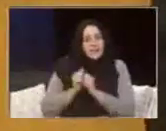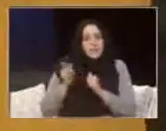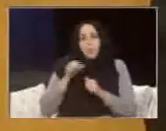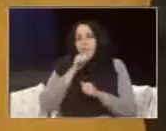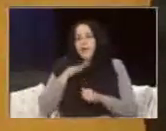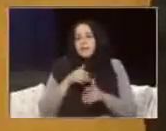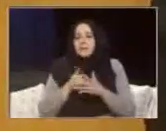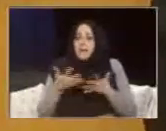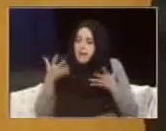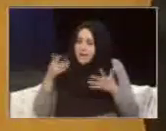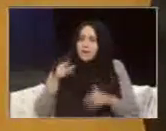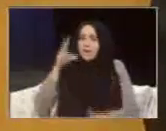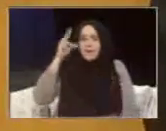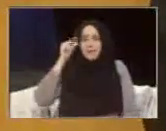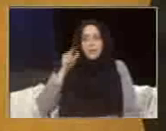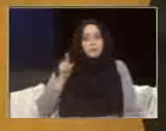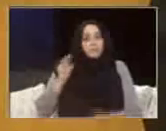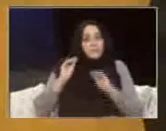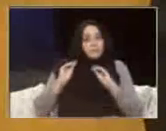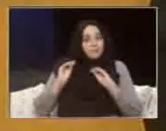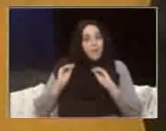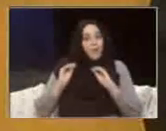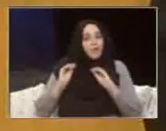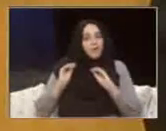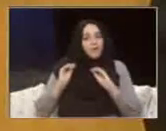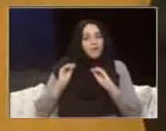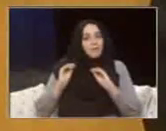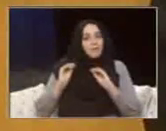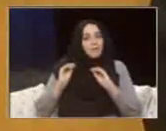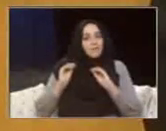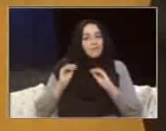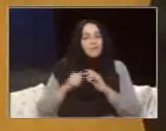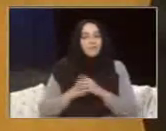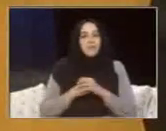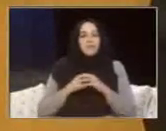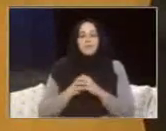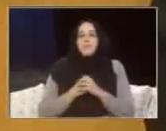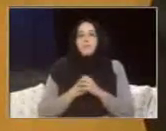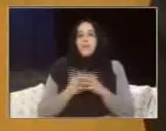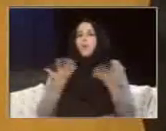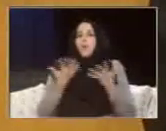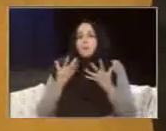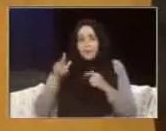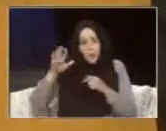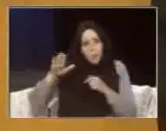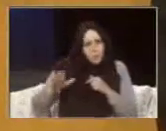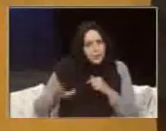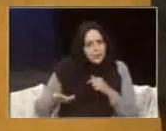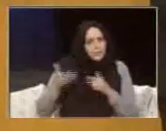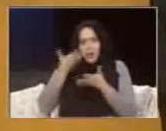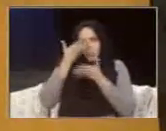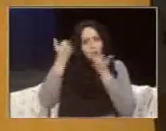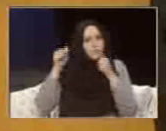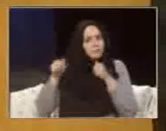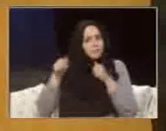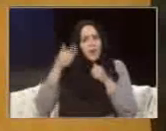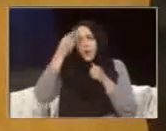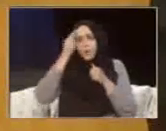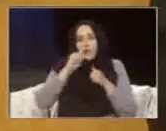وسلم ثم علمه أداب، فمن هذه الأداب وهو صغير لا يعقلها لا